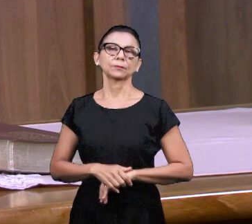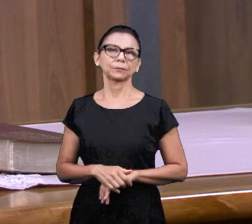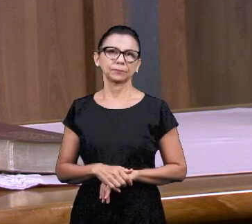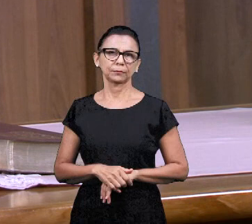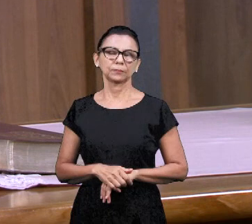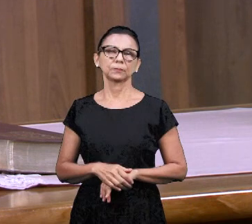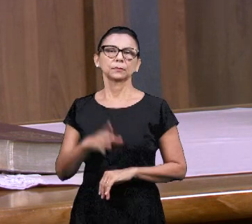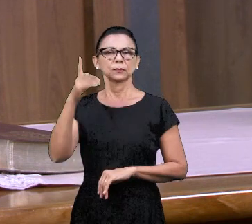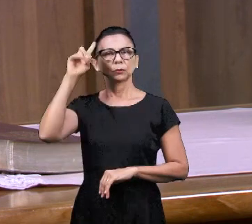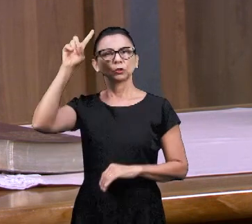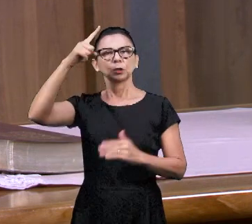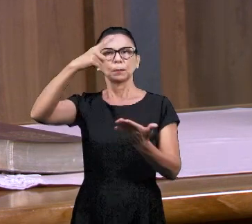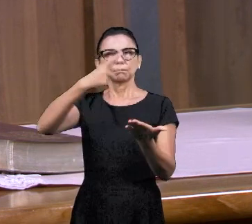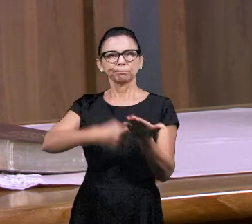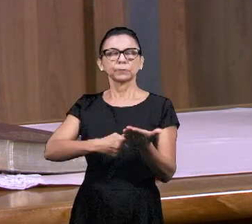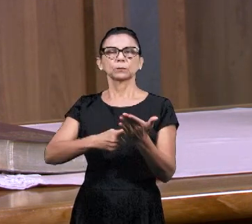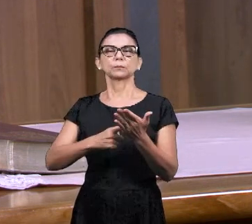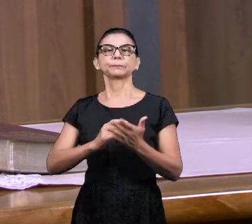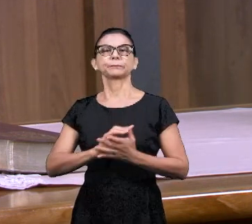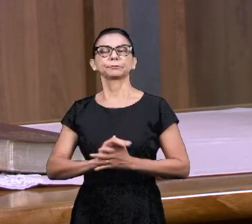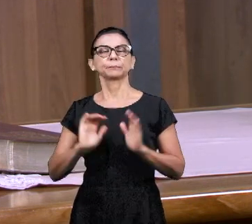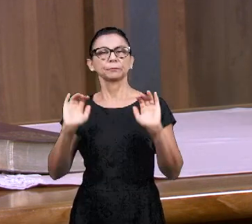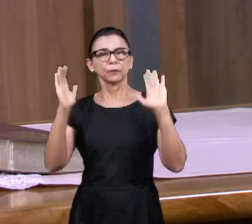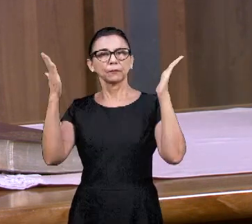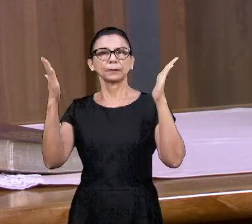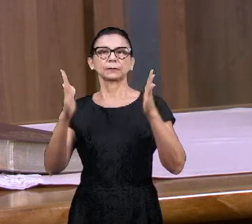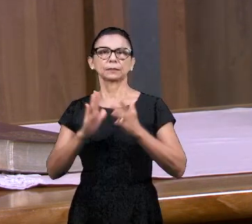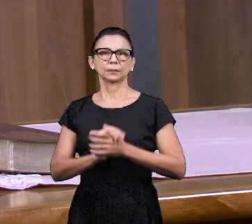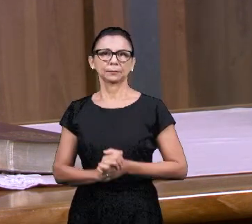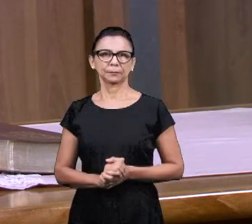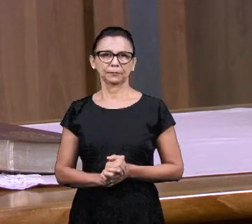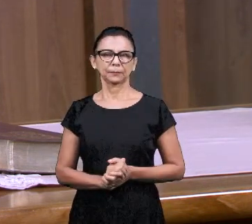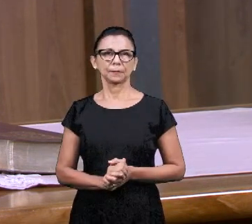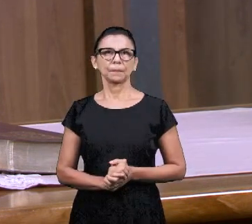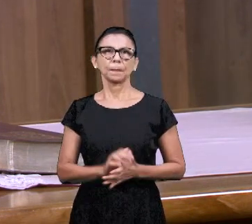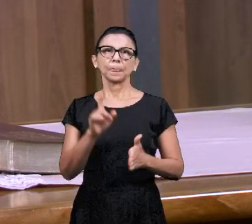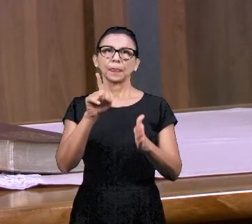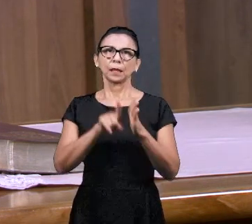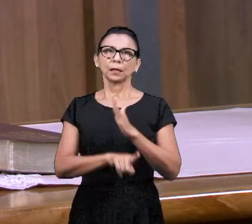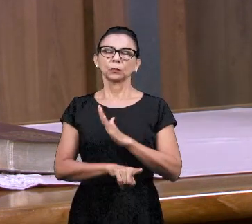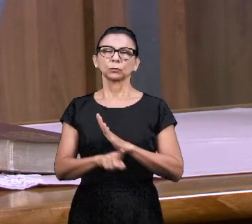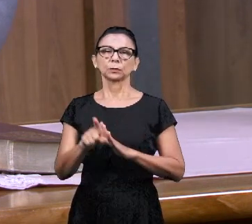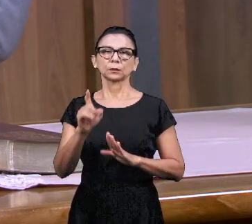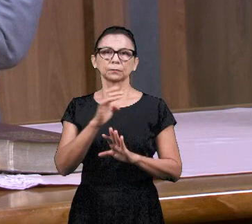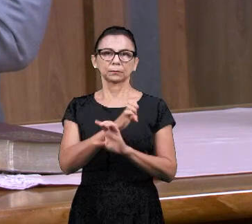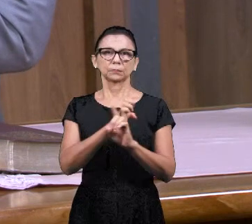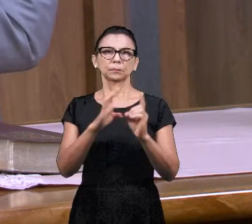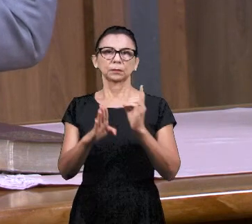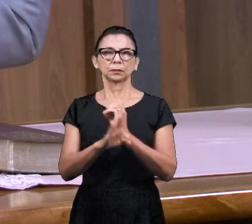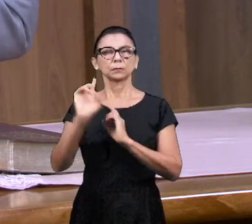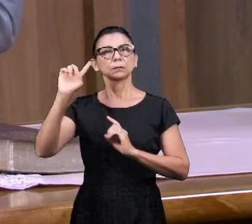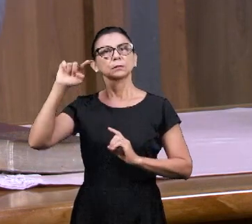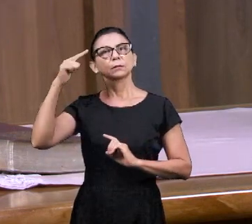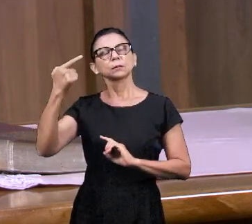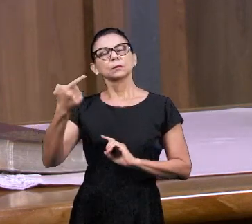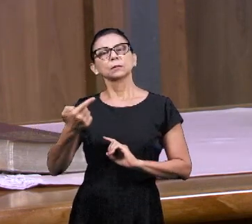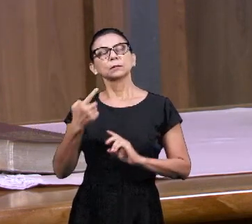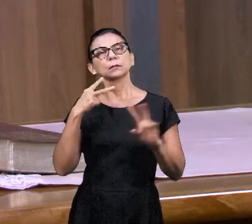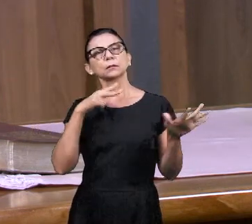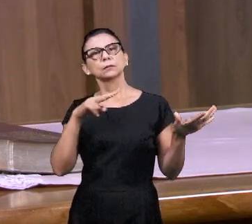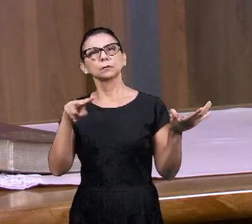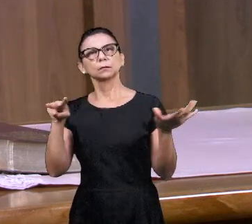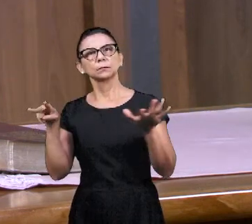jour marqué pour cette fête. Donc, ce sont les questions de l'école biblique dominicale. La prochaine semaine,